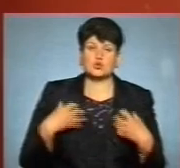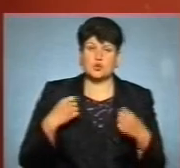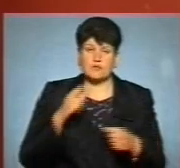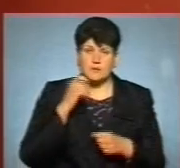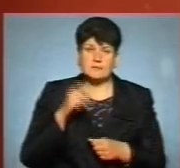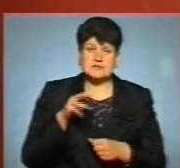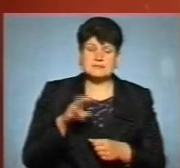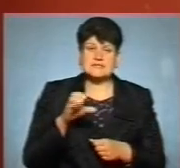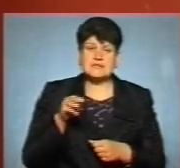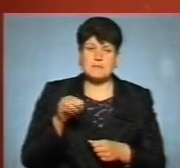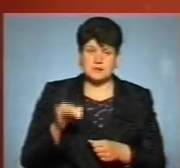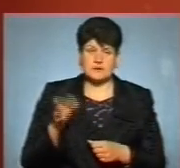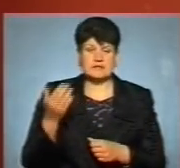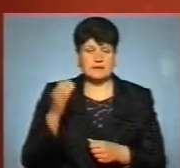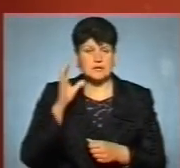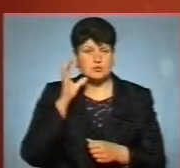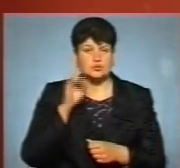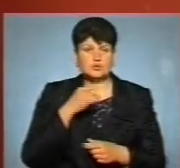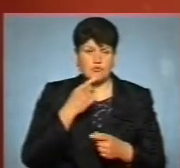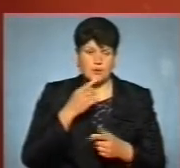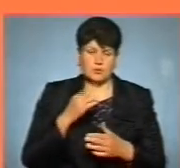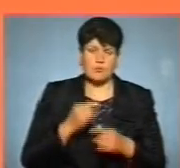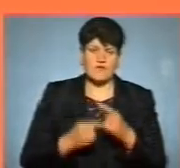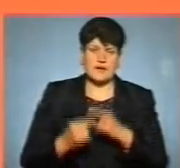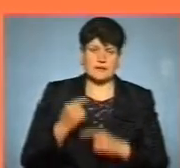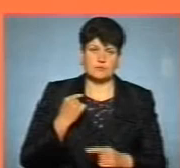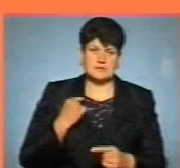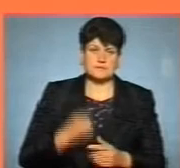Максима Степанова. Давайте послухаємо, що він каже, потім повернемося.